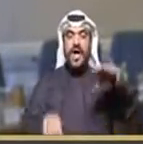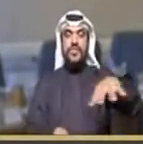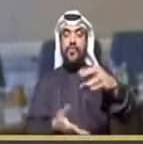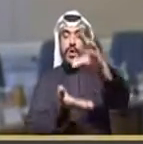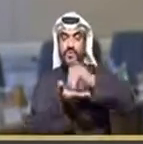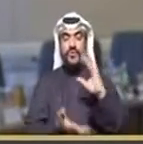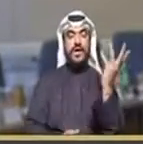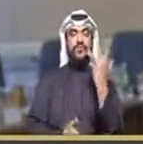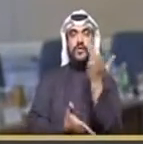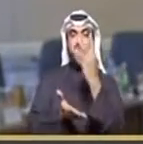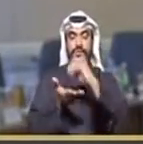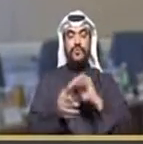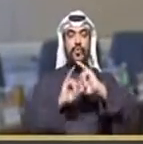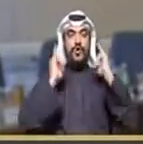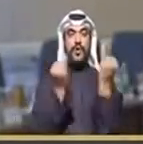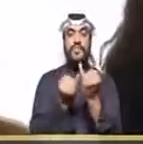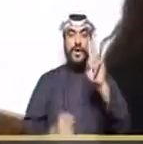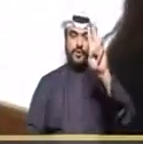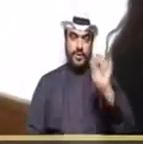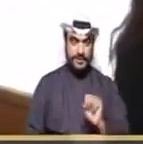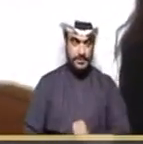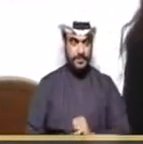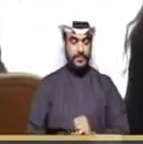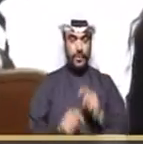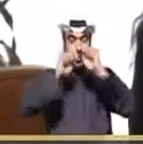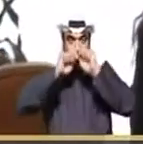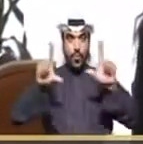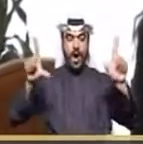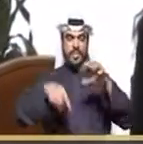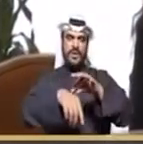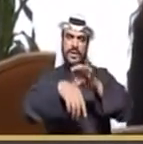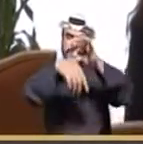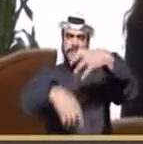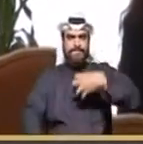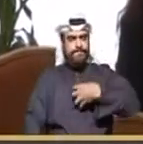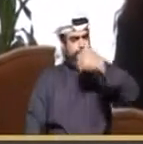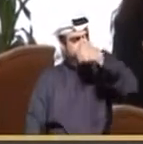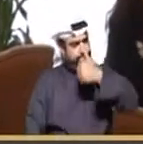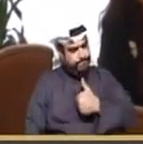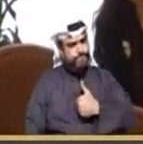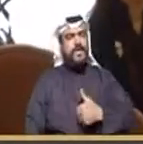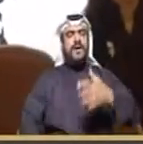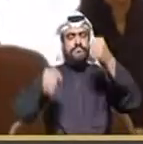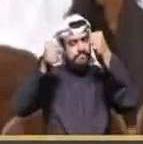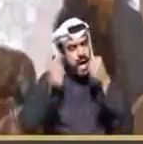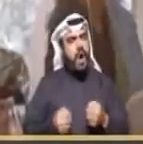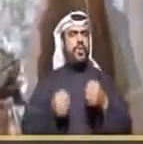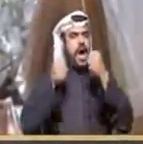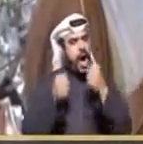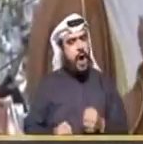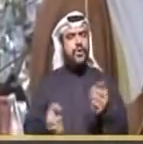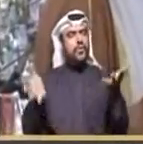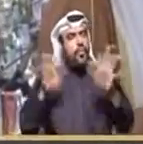الدول المانحة وكذلك منظمات الأمم المتحدة. أمام وضع إنساني يسوء يوما بعد يوم مع آلاف لا بل